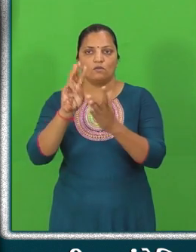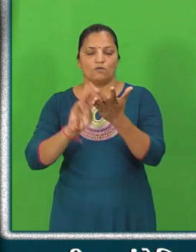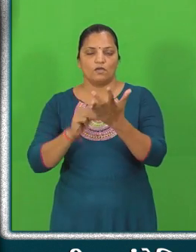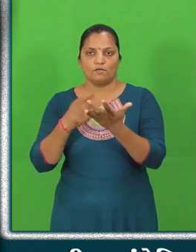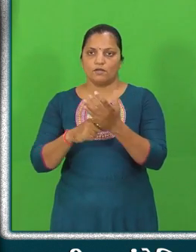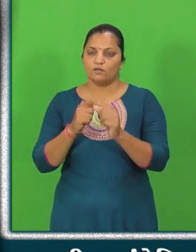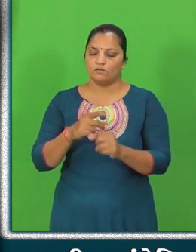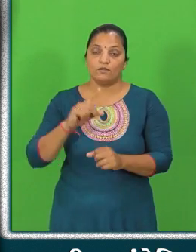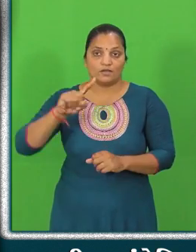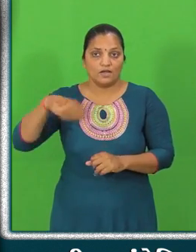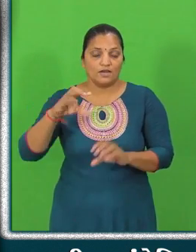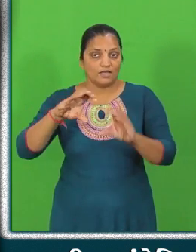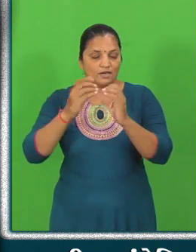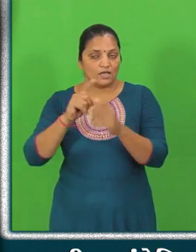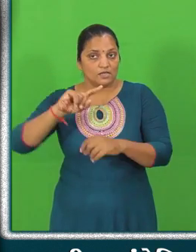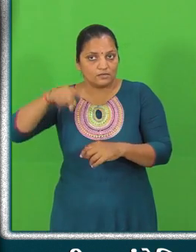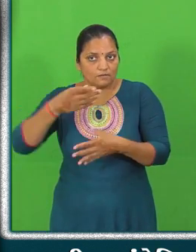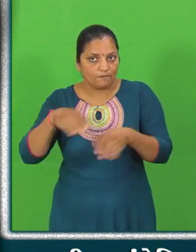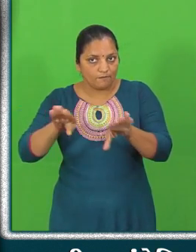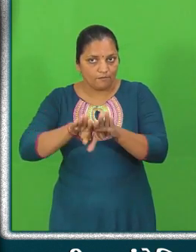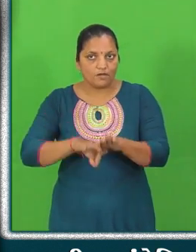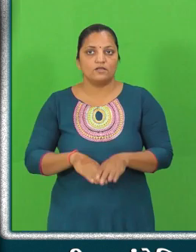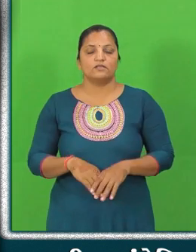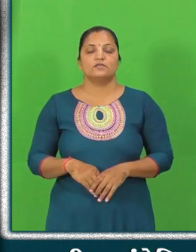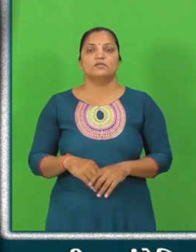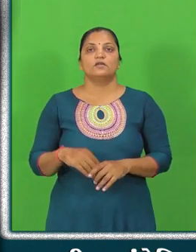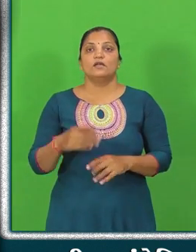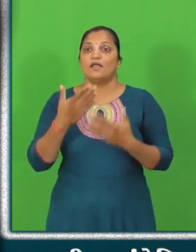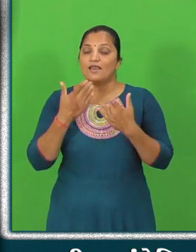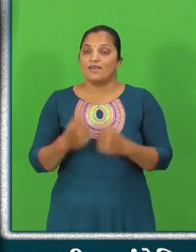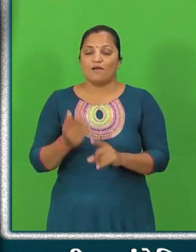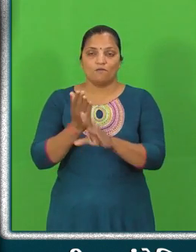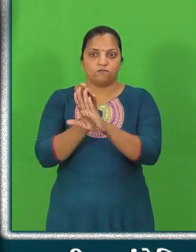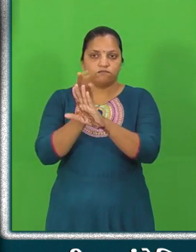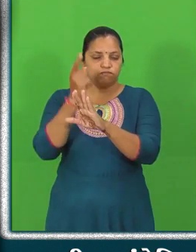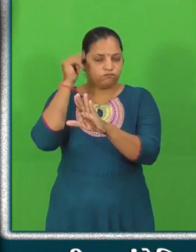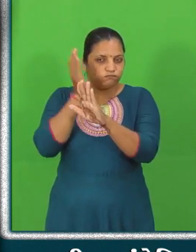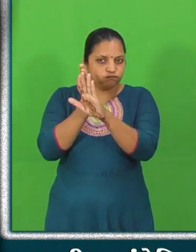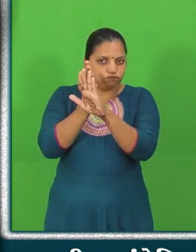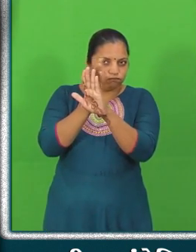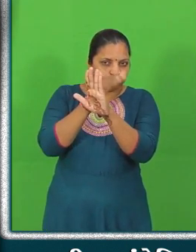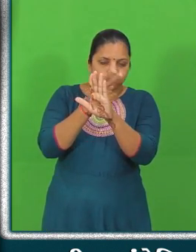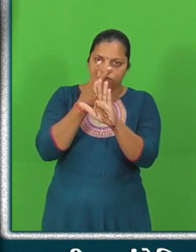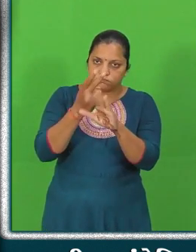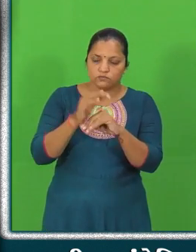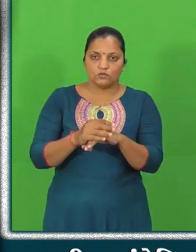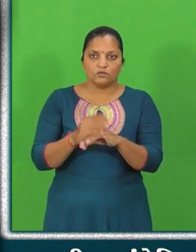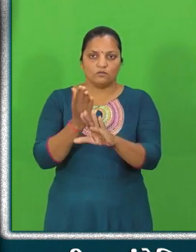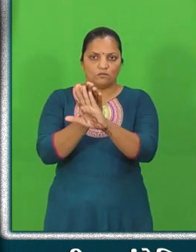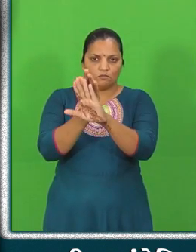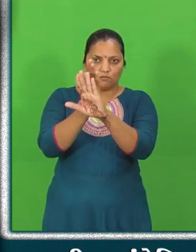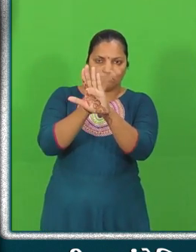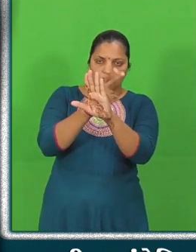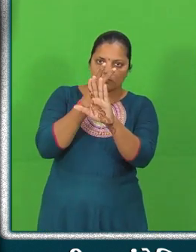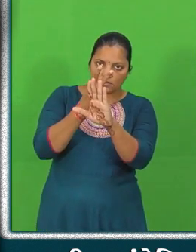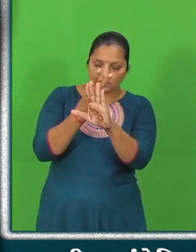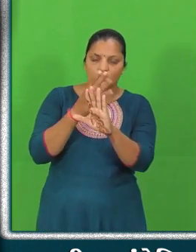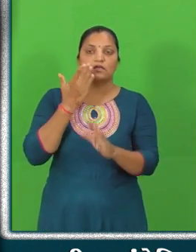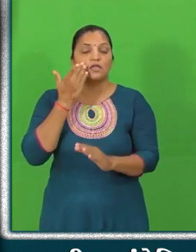वेरी गुड। काले क्लास चालू नहीं बेटा, काले रजा है पर अत्यार हाल प्रतिबिंब जो मैंने कहवा तमने प्रतिबिंब देखाय के